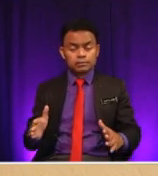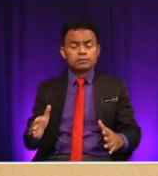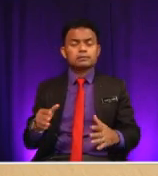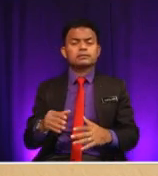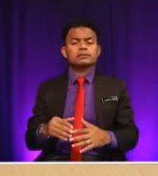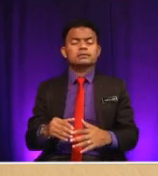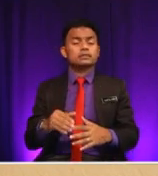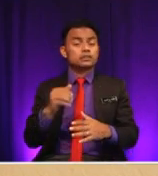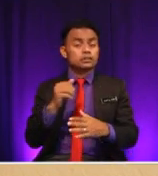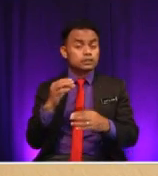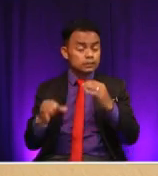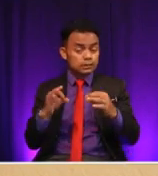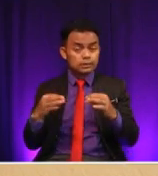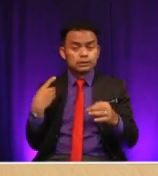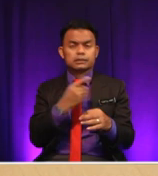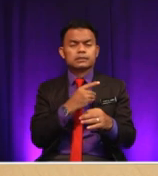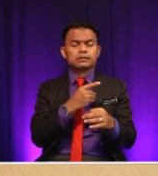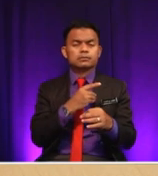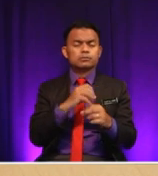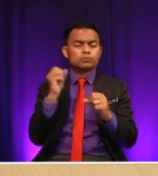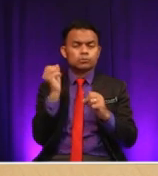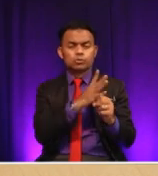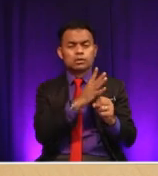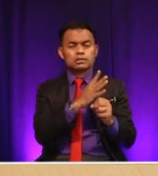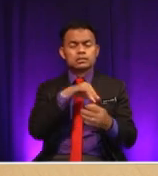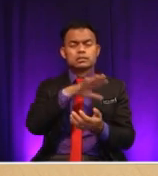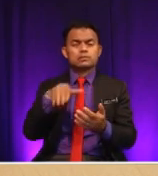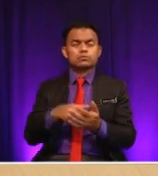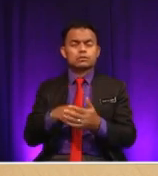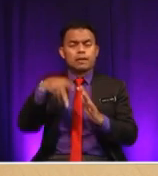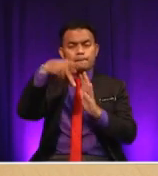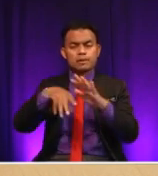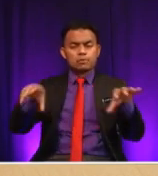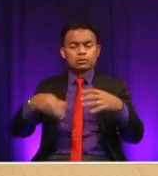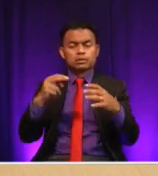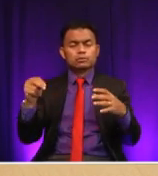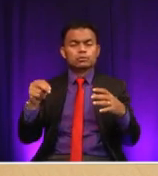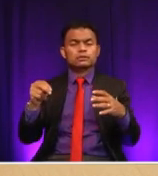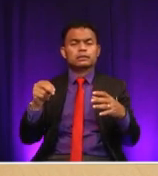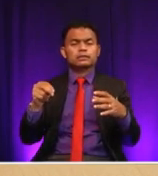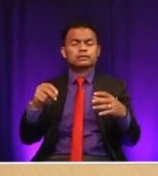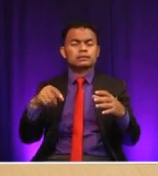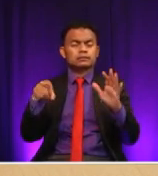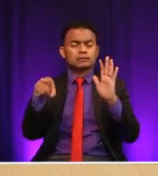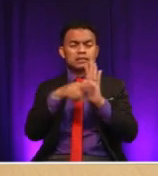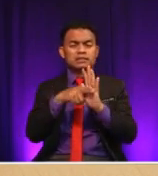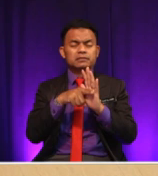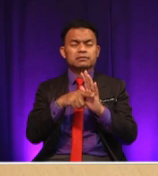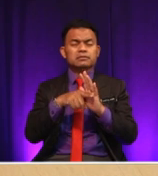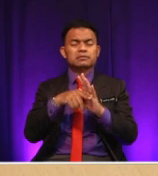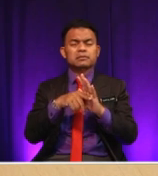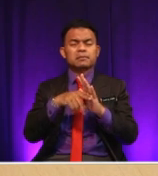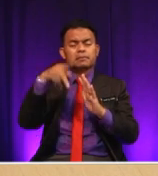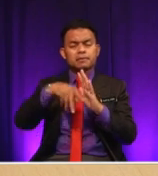melakukan perbuatan-perbuatan yang negatif ataupun perbuatan-perbuatan yang tidak baik ataupun perbuatan-perbuatan yang